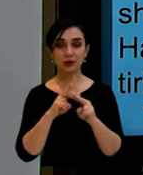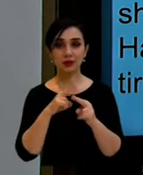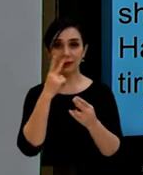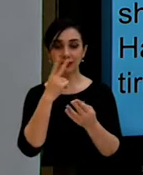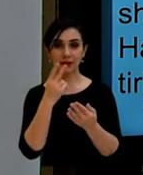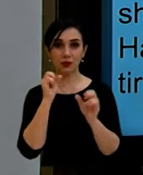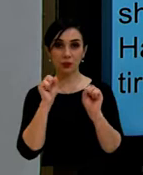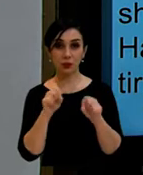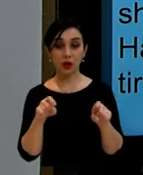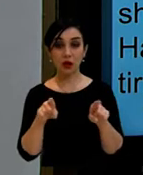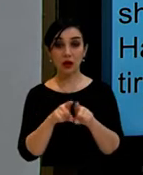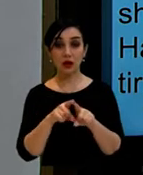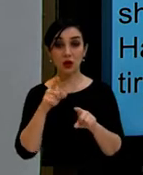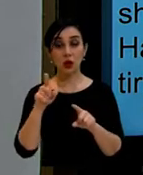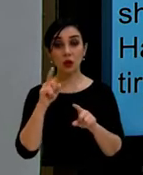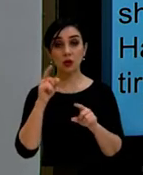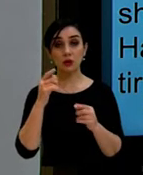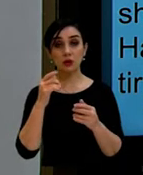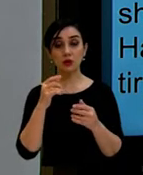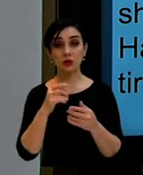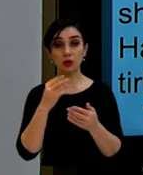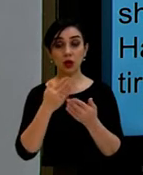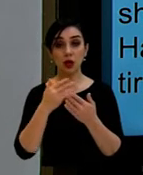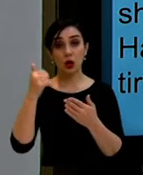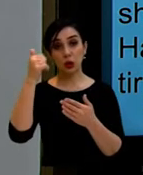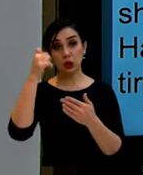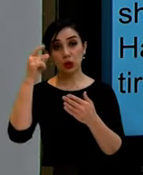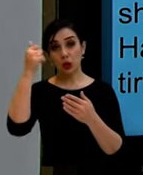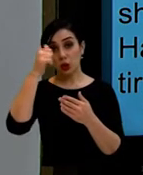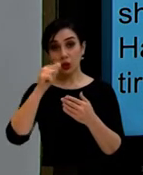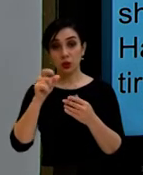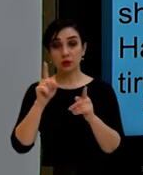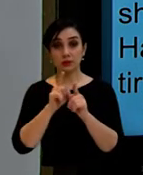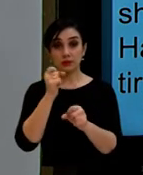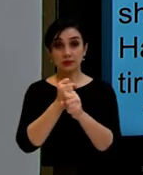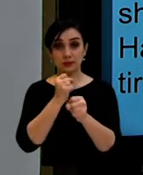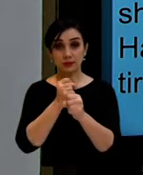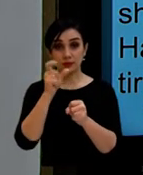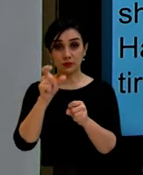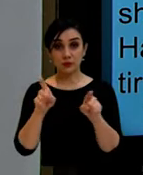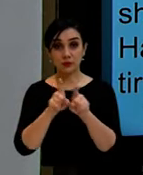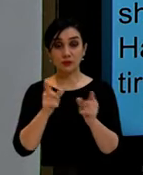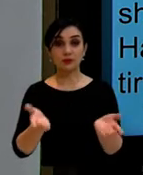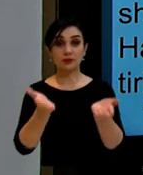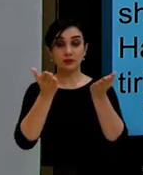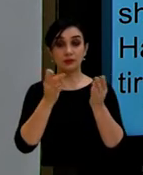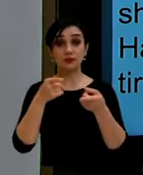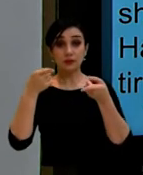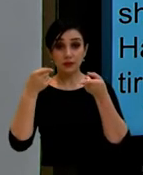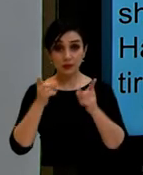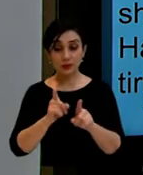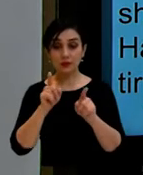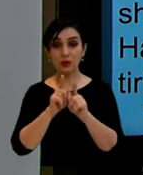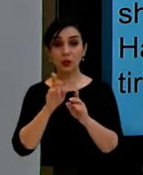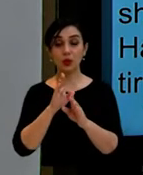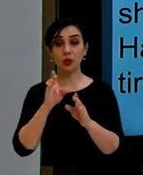Nonoq haykaltarosh tirik odamni shoh supaga chiqarib qo'ysa ham o'likka o'xshaydi. Haqiqiy haykaltarosh o'lik